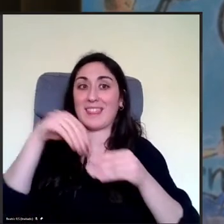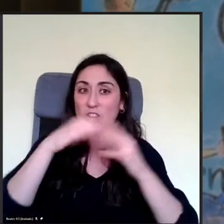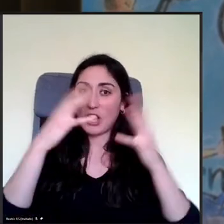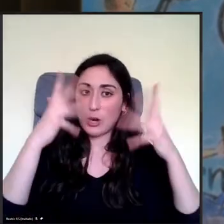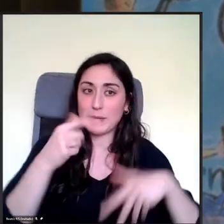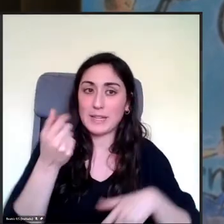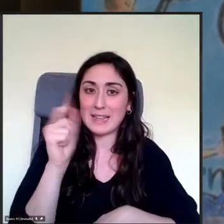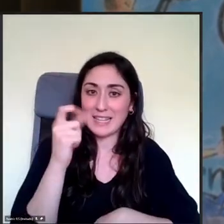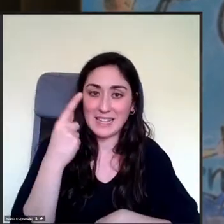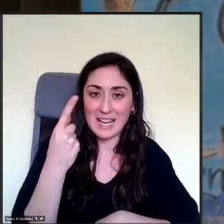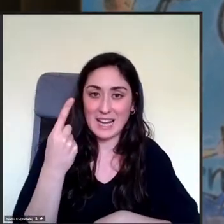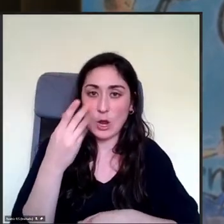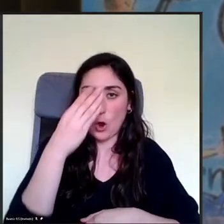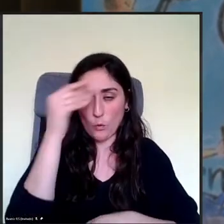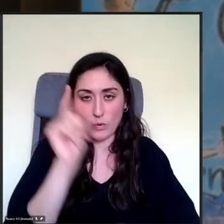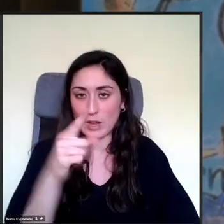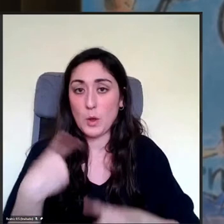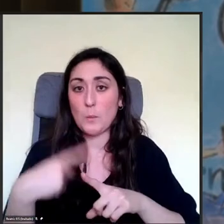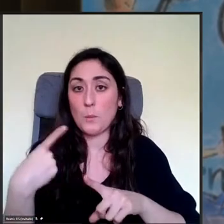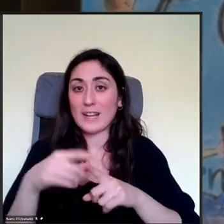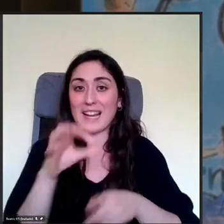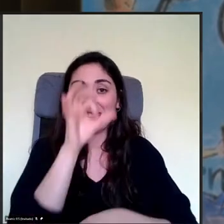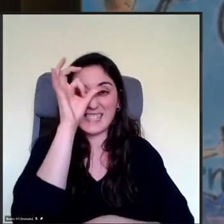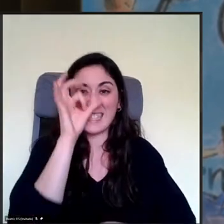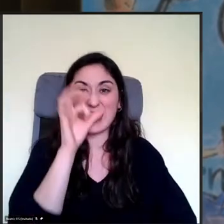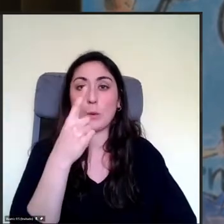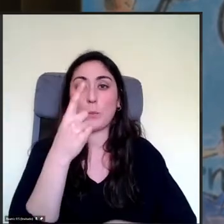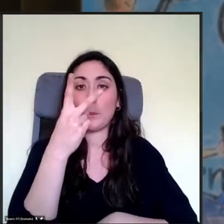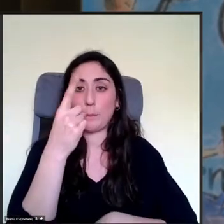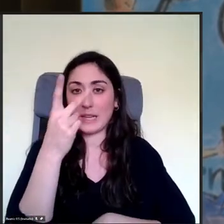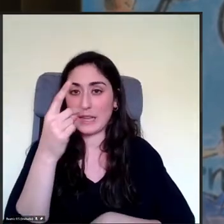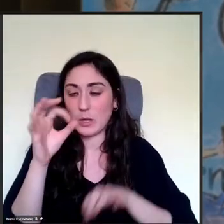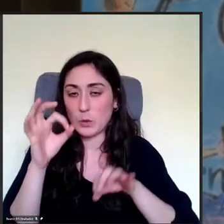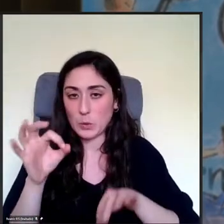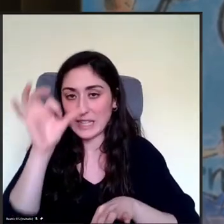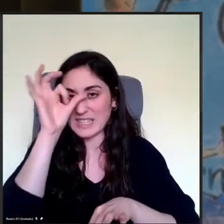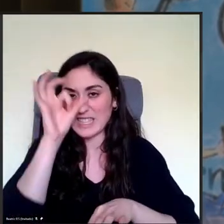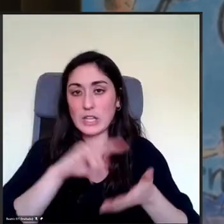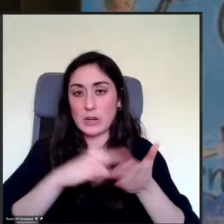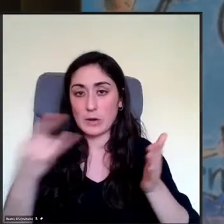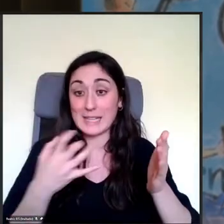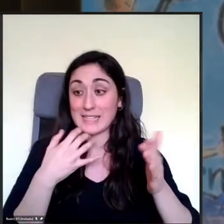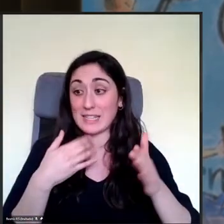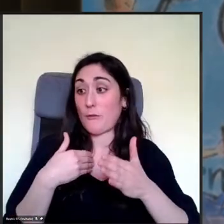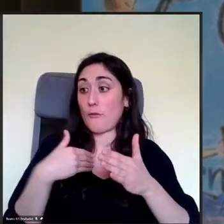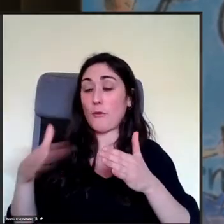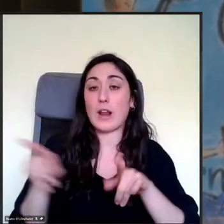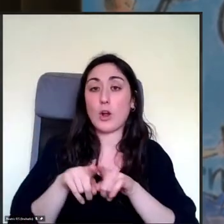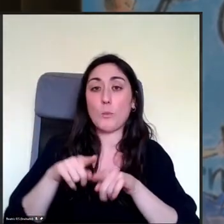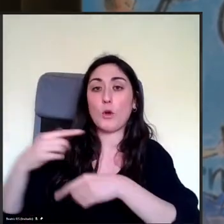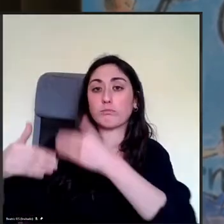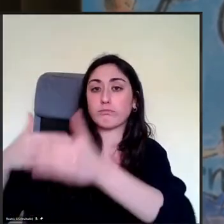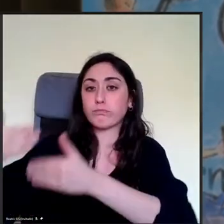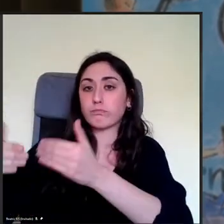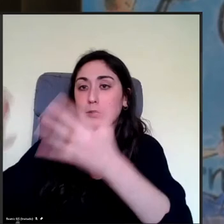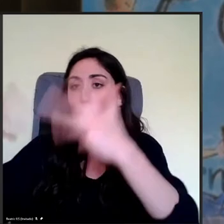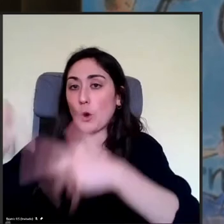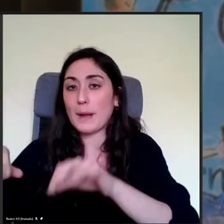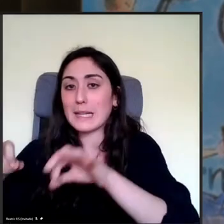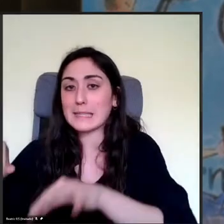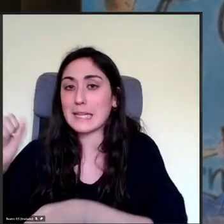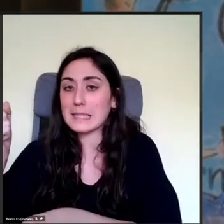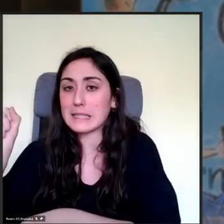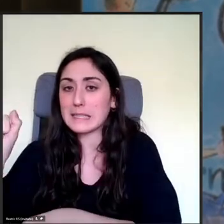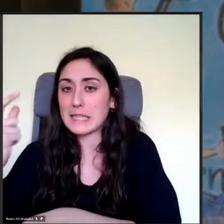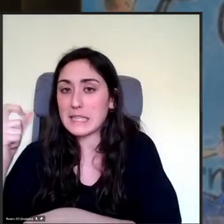XXI és el segle de la ciència i la tecnologia, i si quedem fora del desenvolupament de les competències digitals, quedarem fora